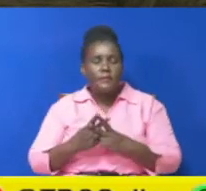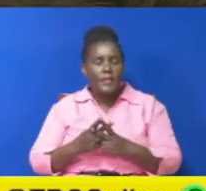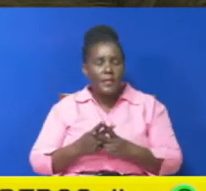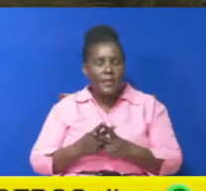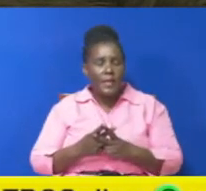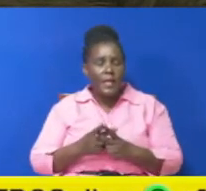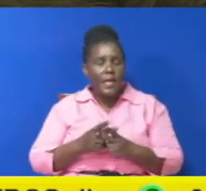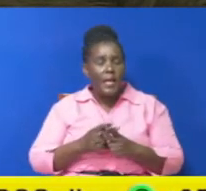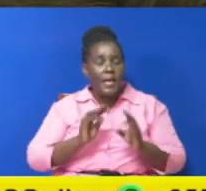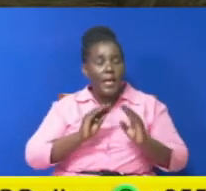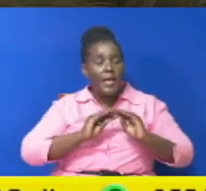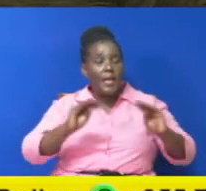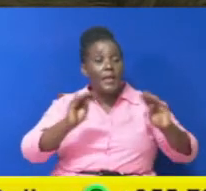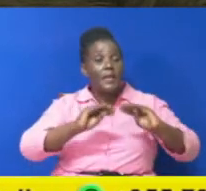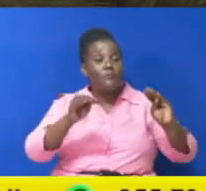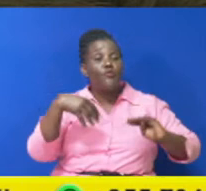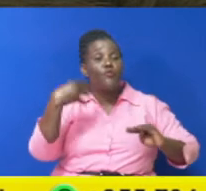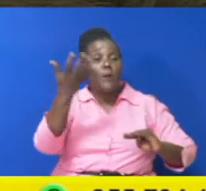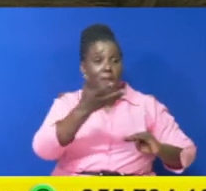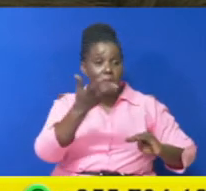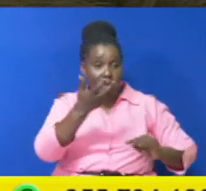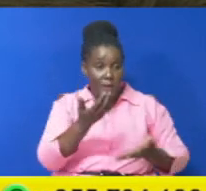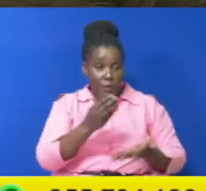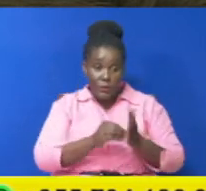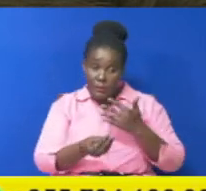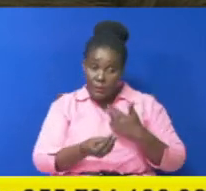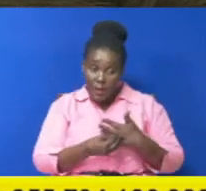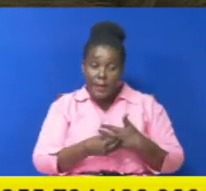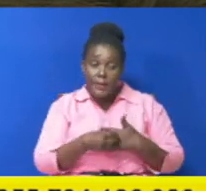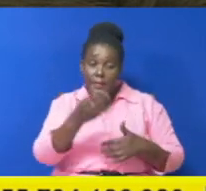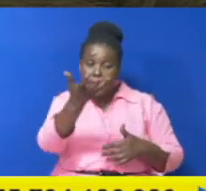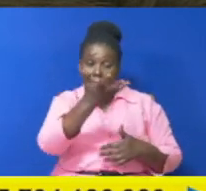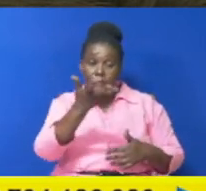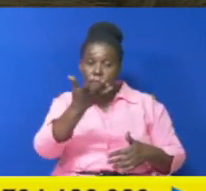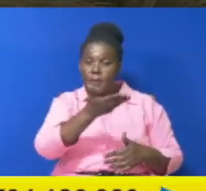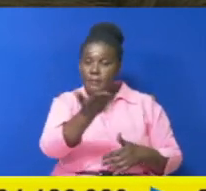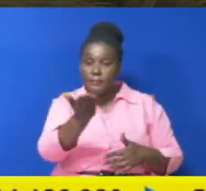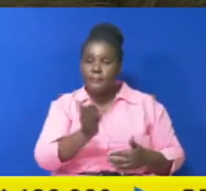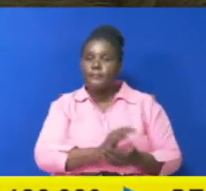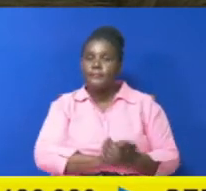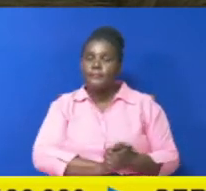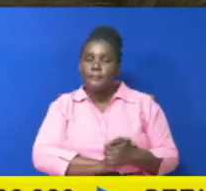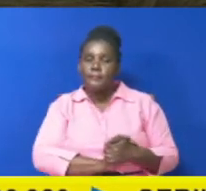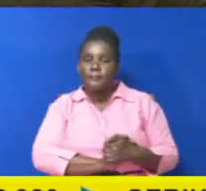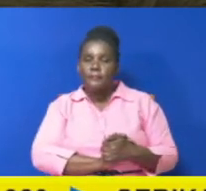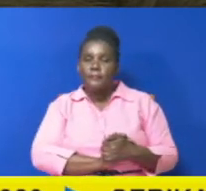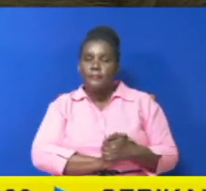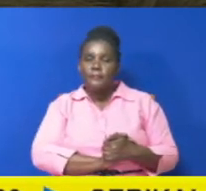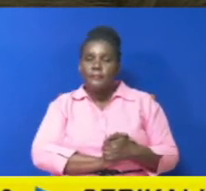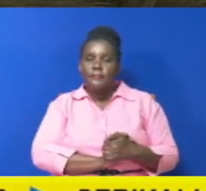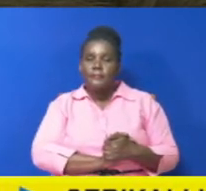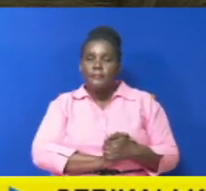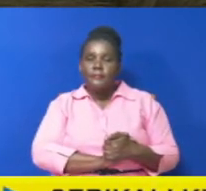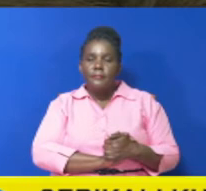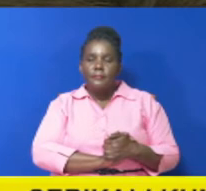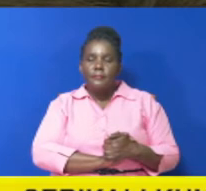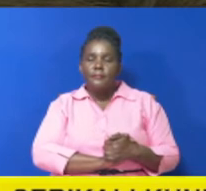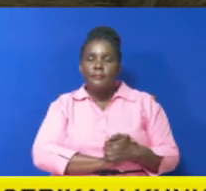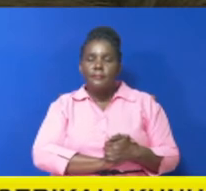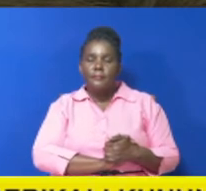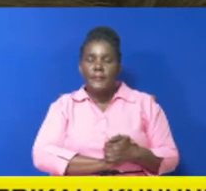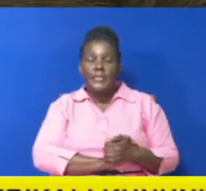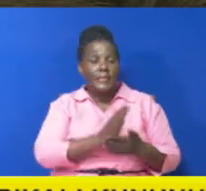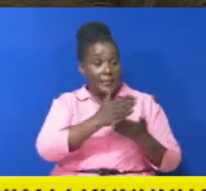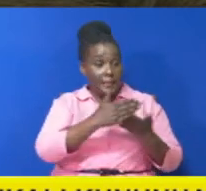sababu jamii imekuwa ni sehemu ya wanaofanya usafirishaji, aidha